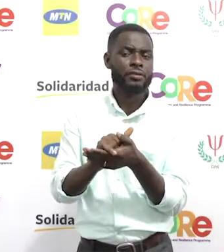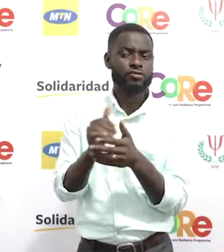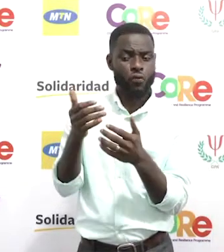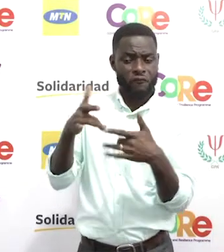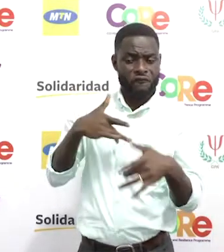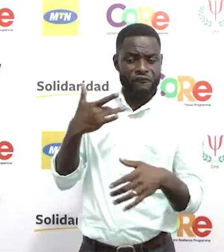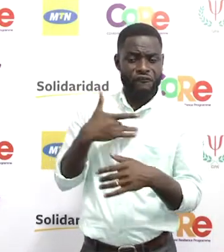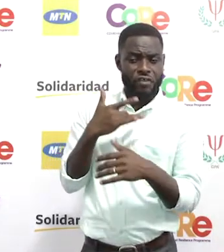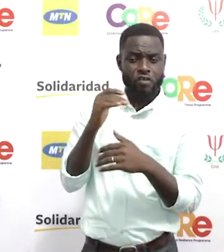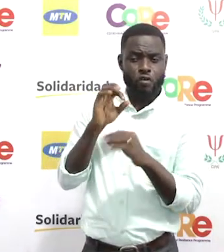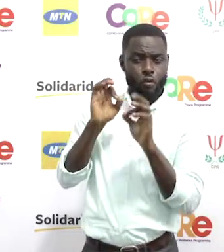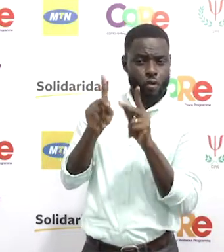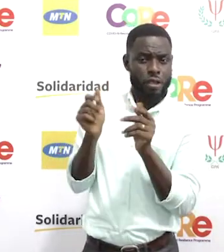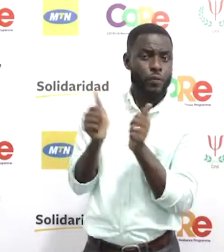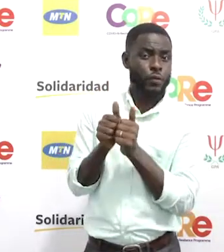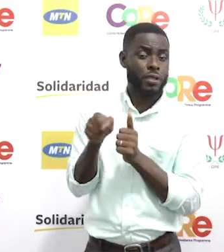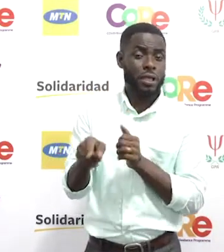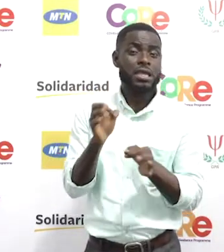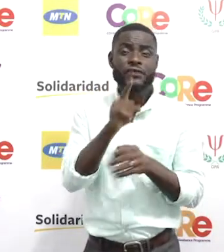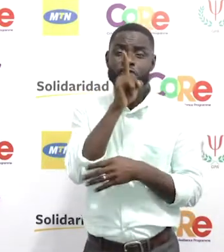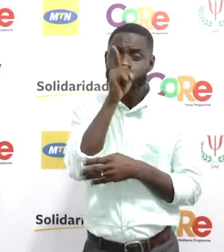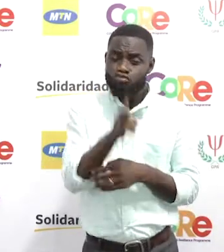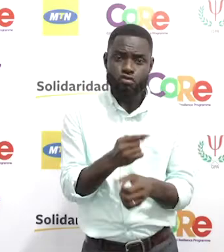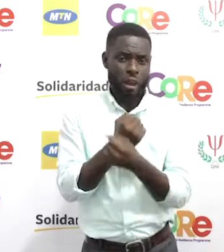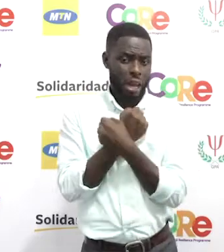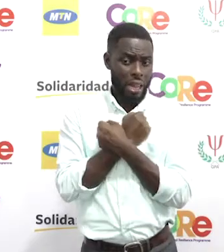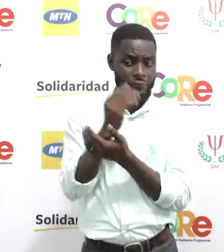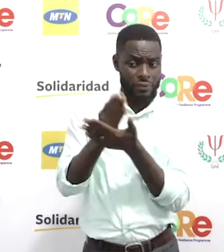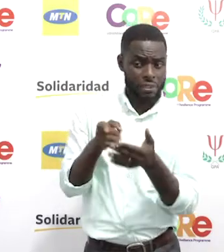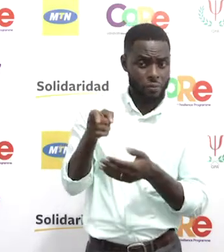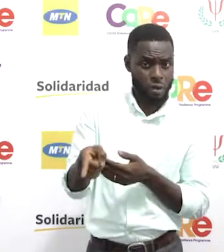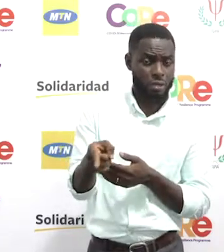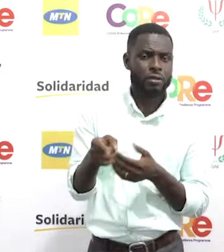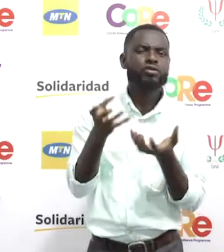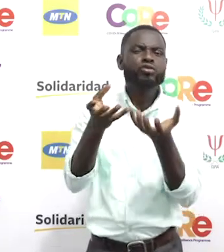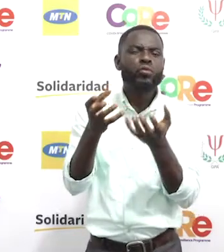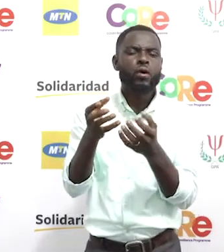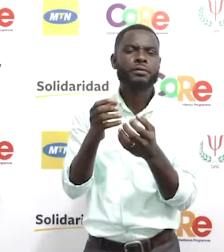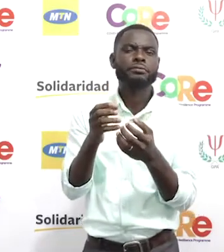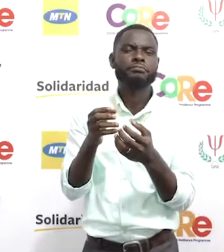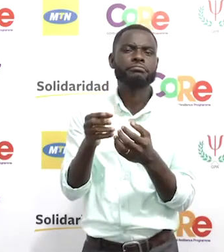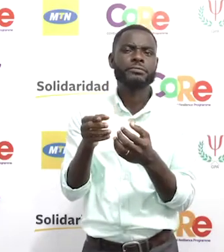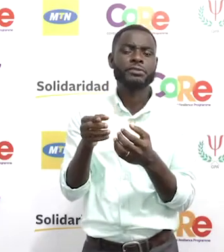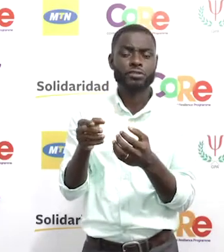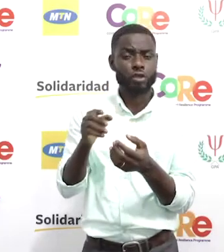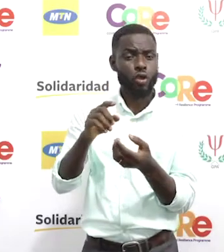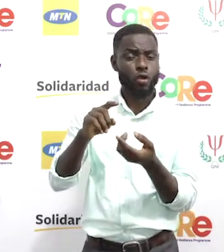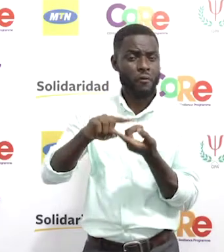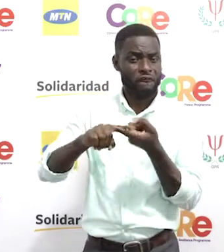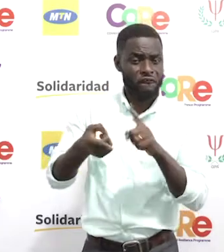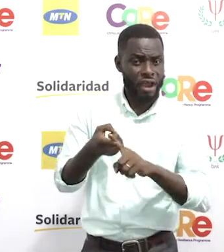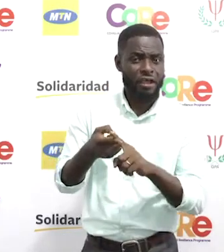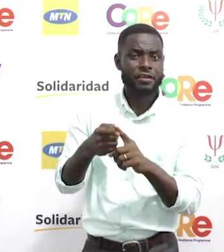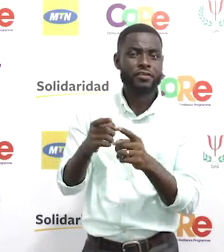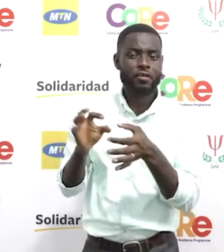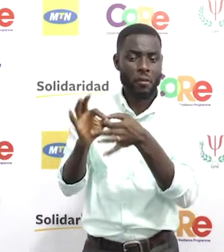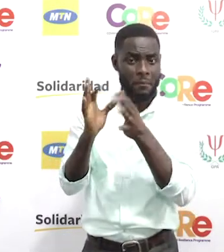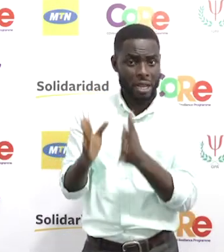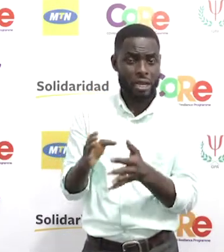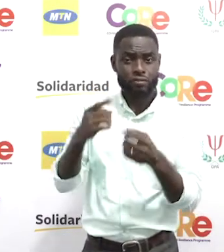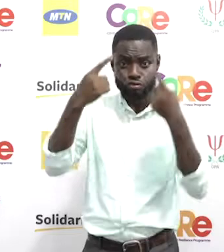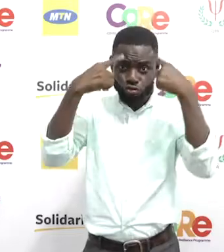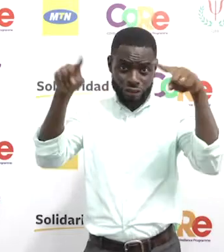yo. Lo no jino ni osumu. Keji osumu moko lele. Osmo ne ye